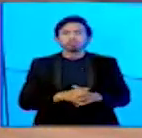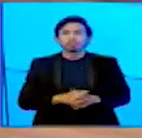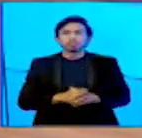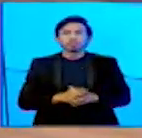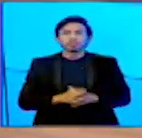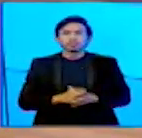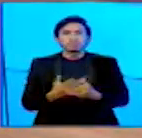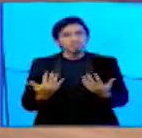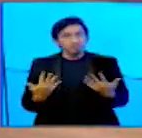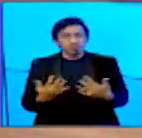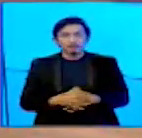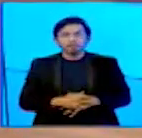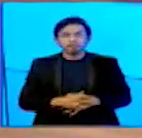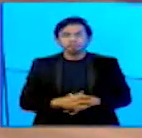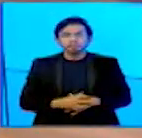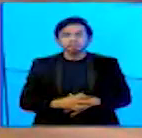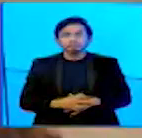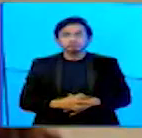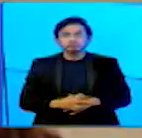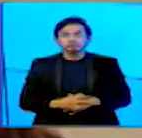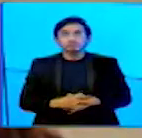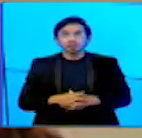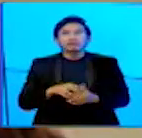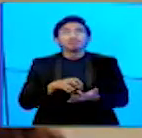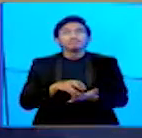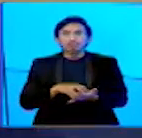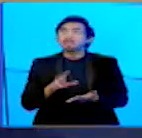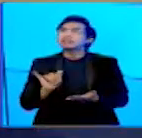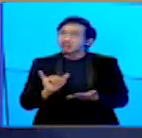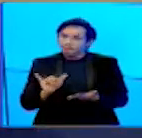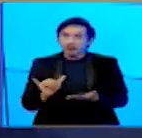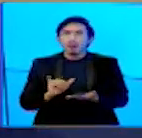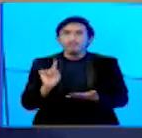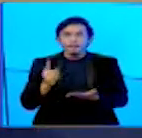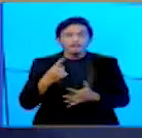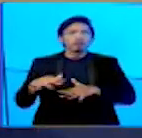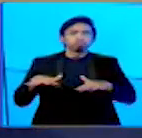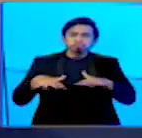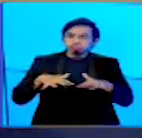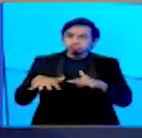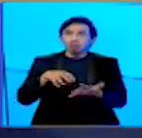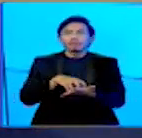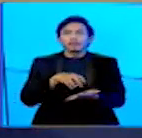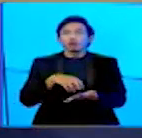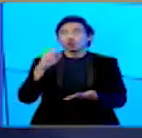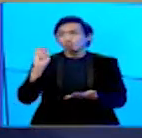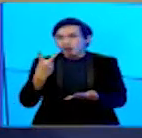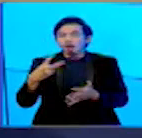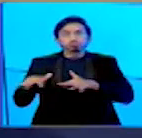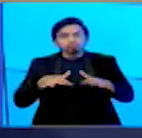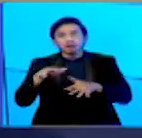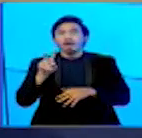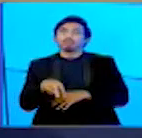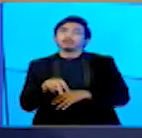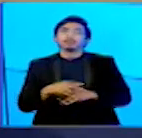Oh ya di lokasi yang sama tempat-tempat di sekitarnya memang ada beberapa tempat selain dari kota izmir